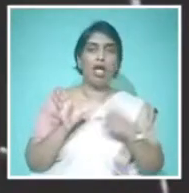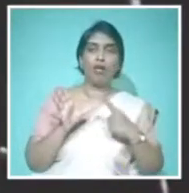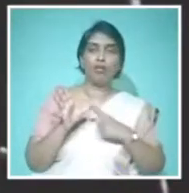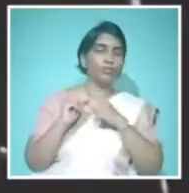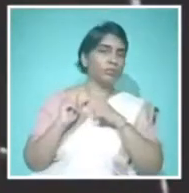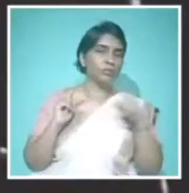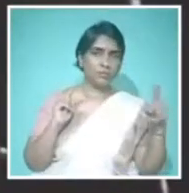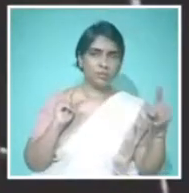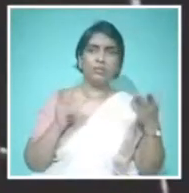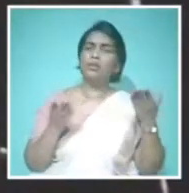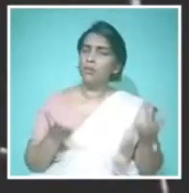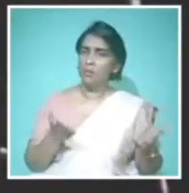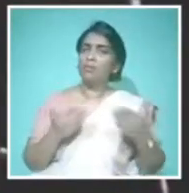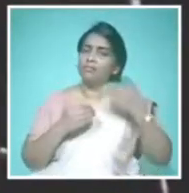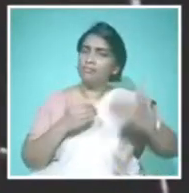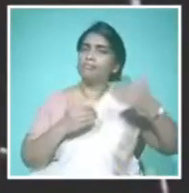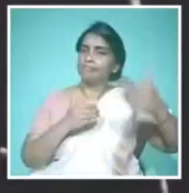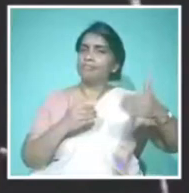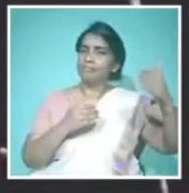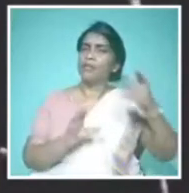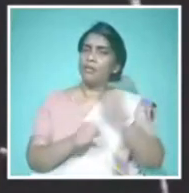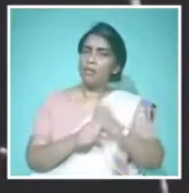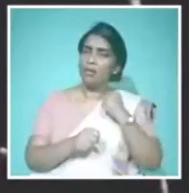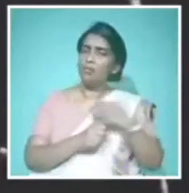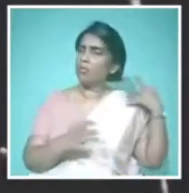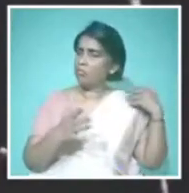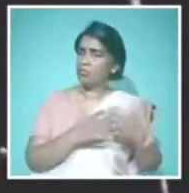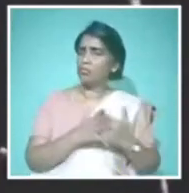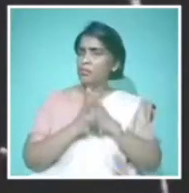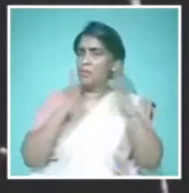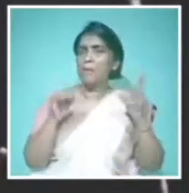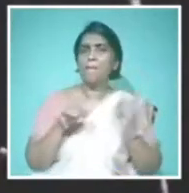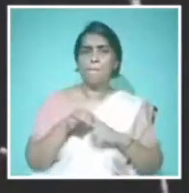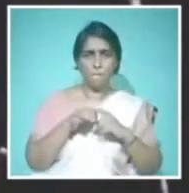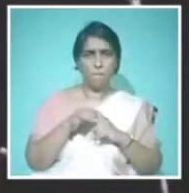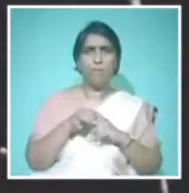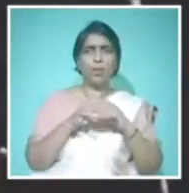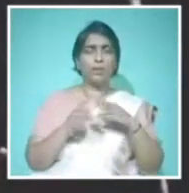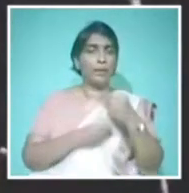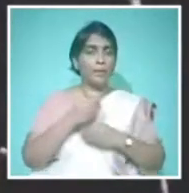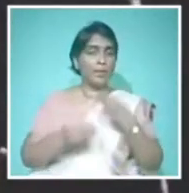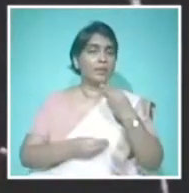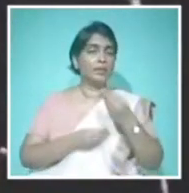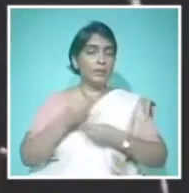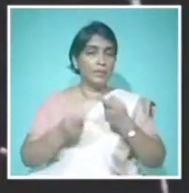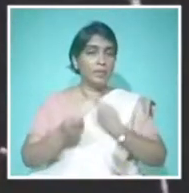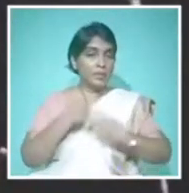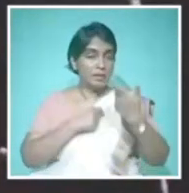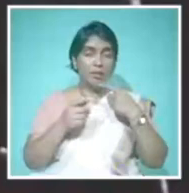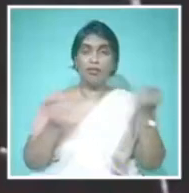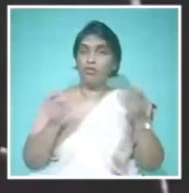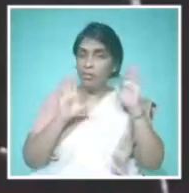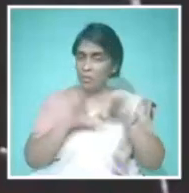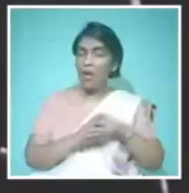ini kan. Jadi mereka temai digin di katemai, hema andu kalau kita beli kuma prasne. Insa, nispaatan yang berada pada etikarnya wajib.